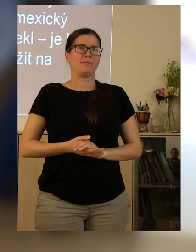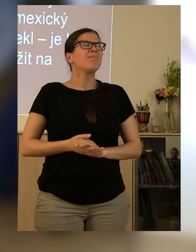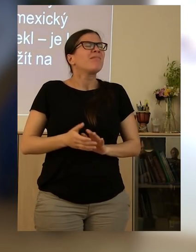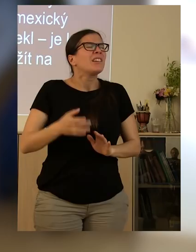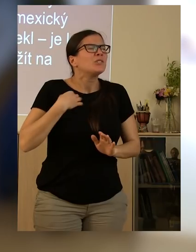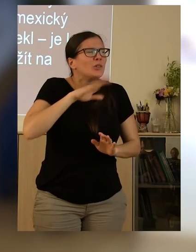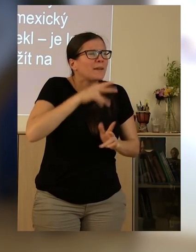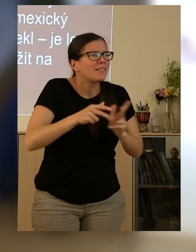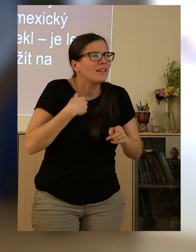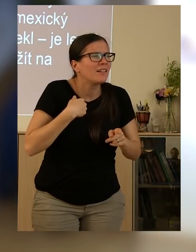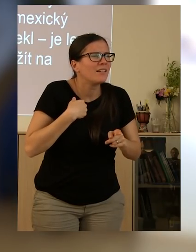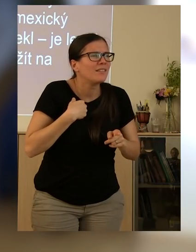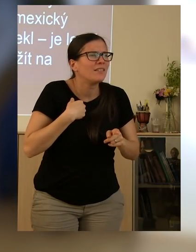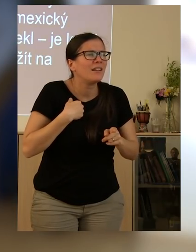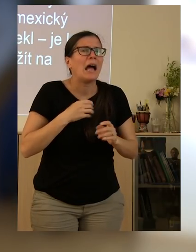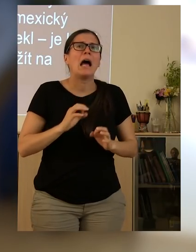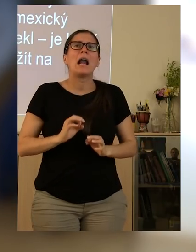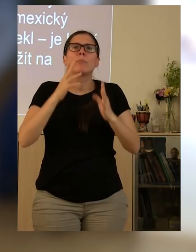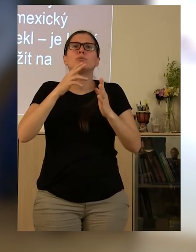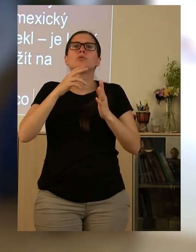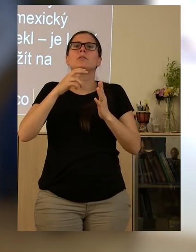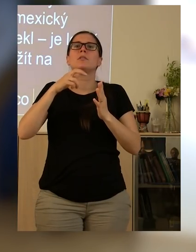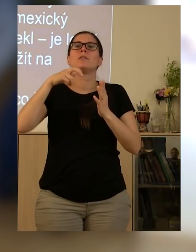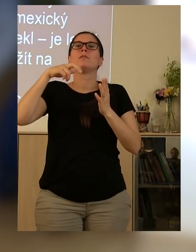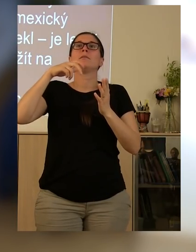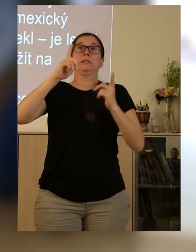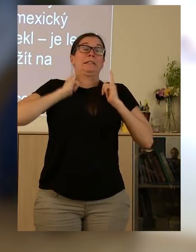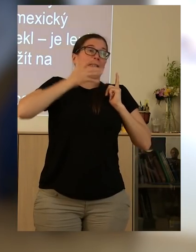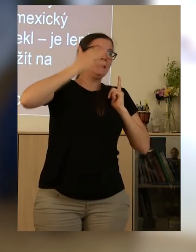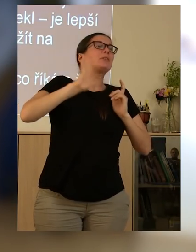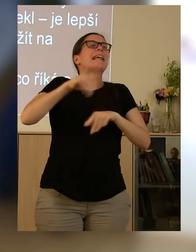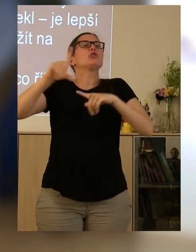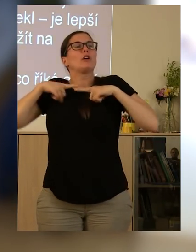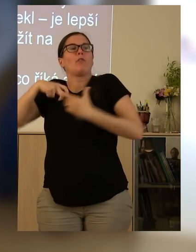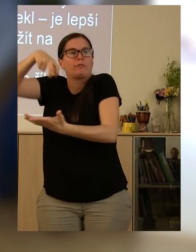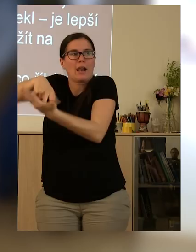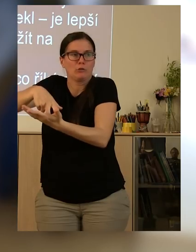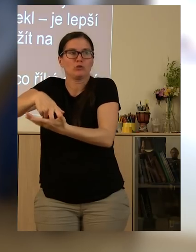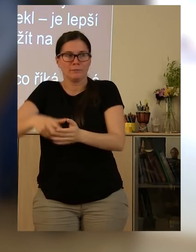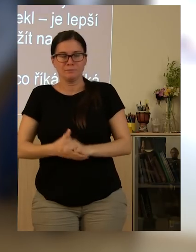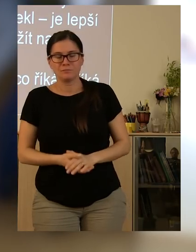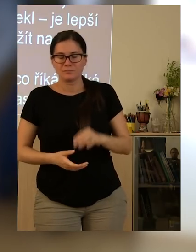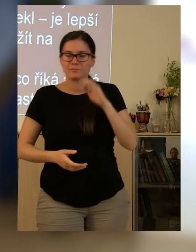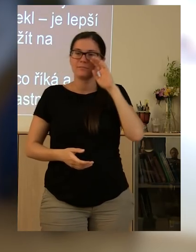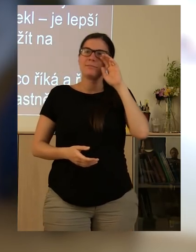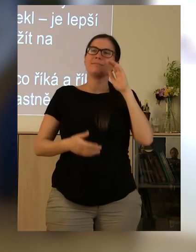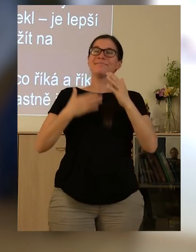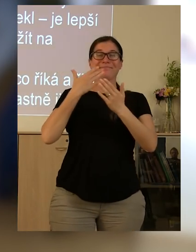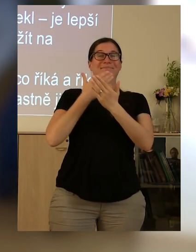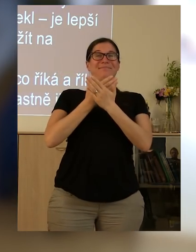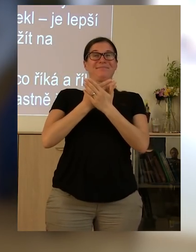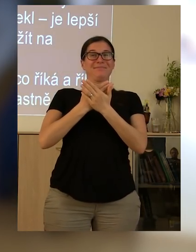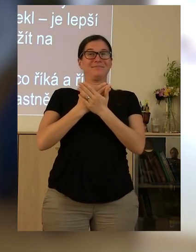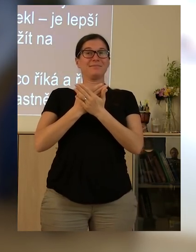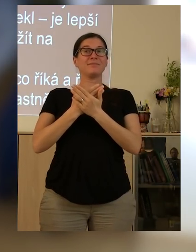Pokud tento hlas něco říká a říká toto, pak musí mít vlastně jiný názor, než ten, který říká moje